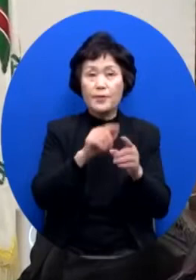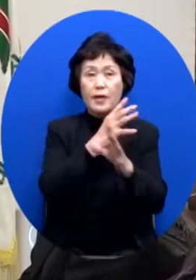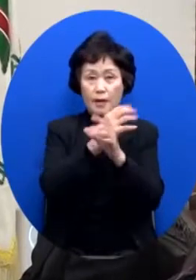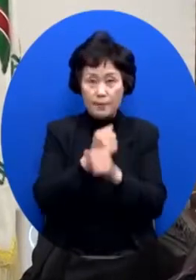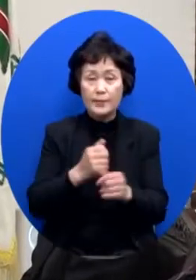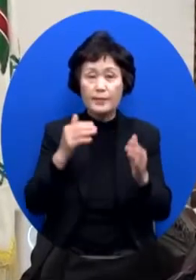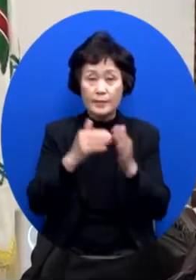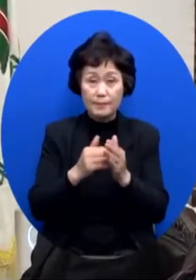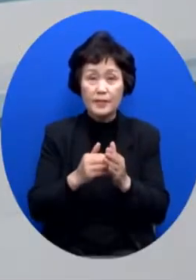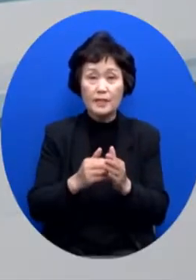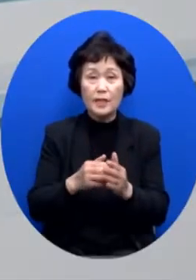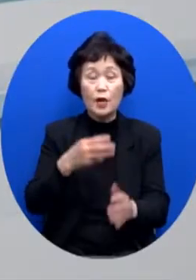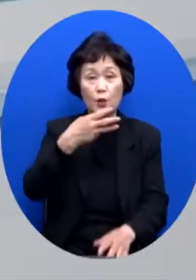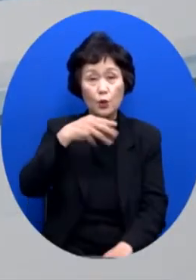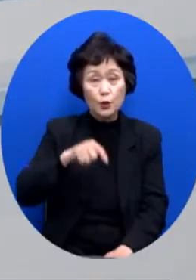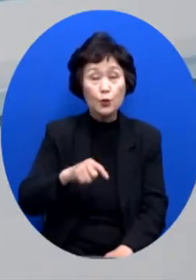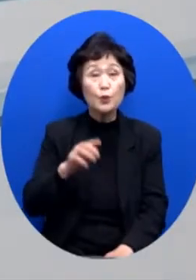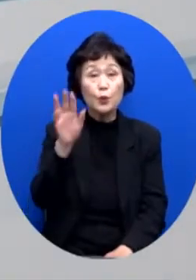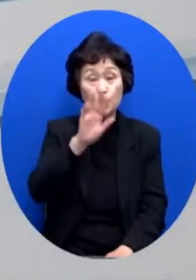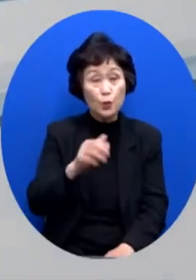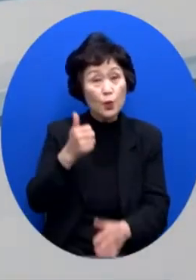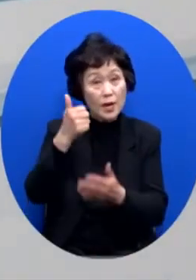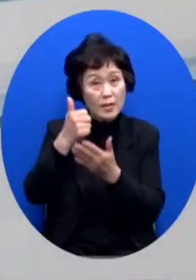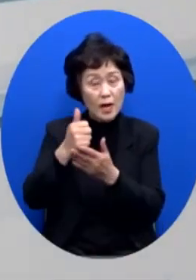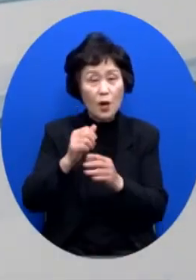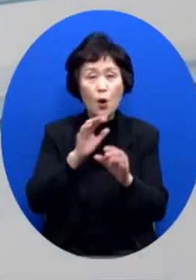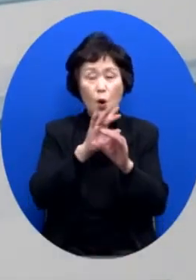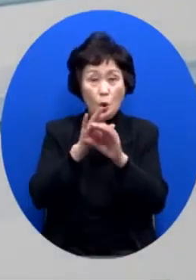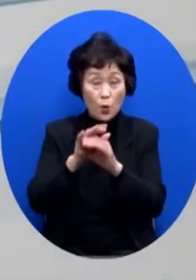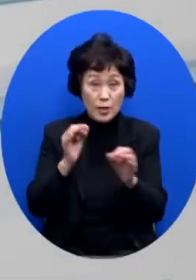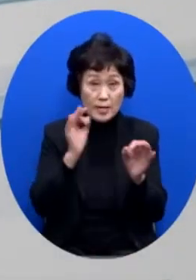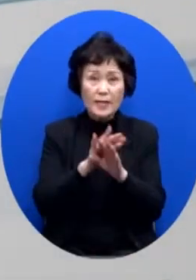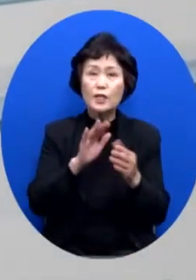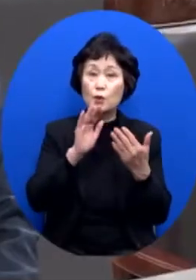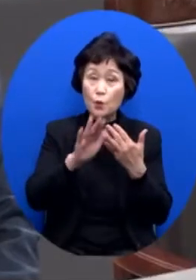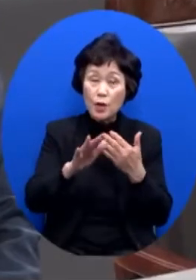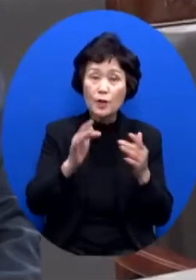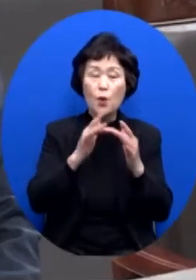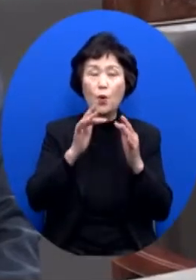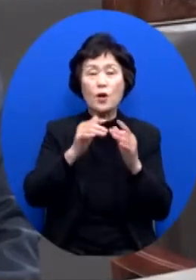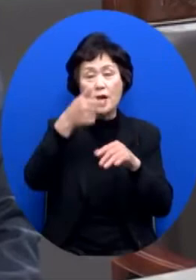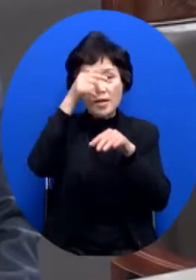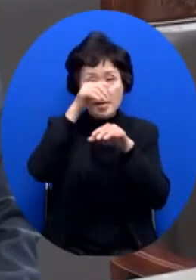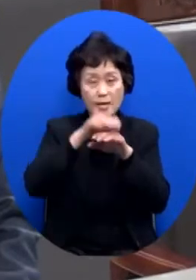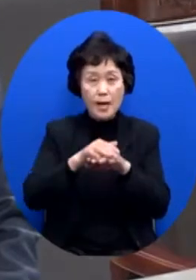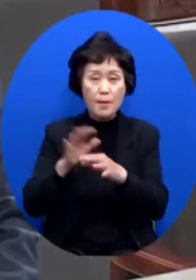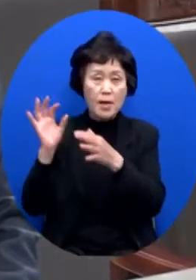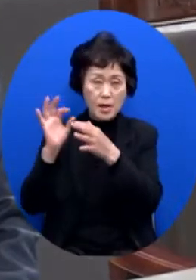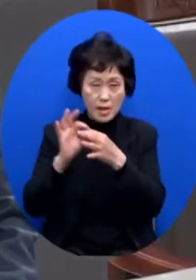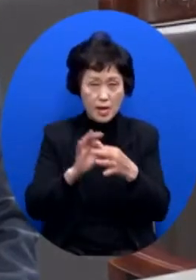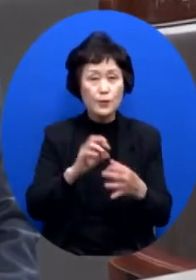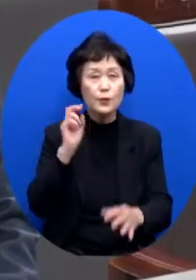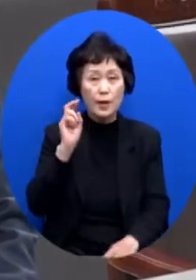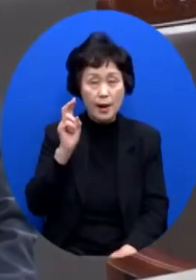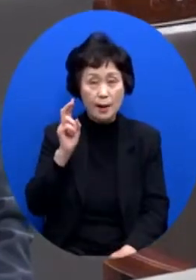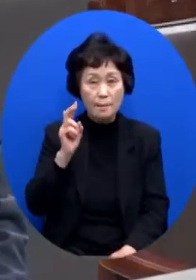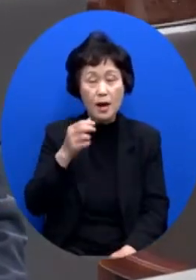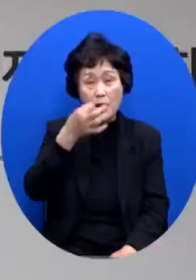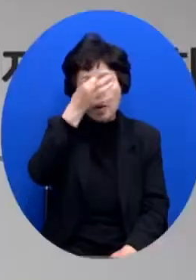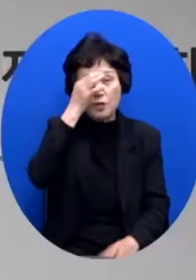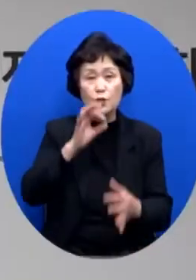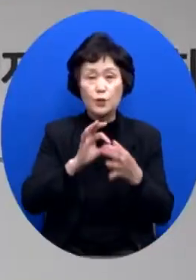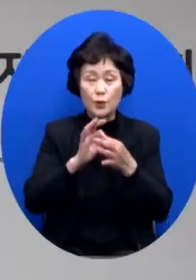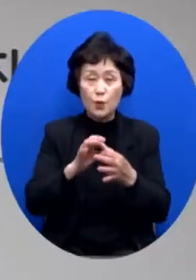예장 통합 유용 뭐 총회장은 콜은 알고가 종식된 뒤에도 온라인 예배는 없어지지 않을 것이라며 기술을 통해